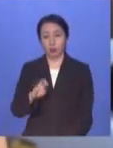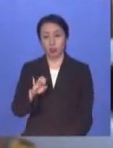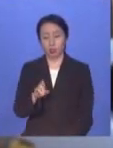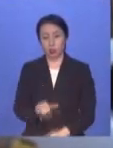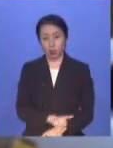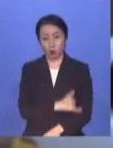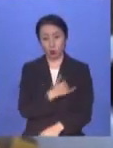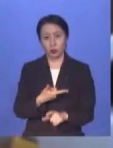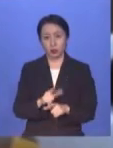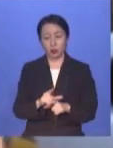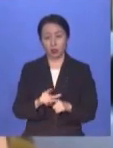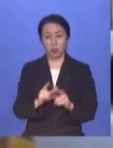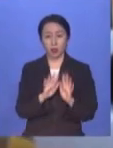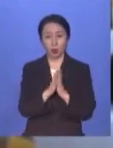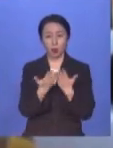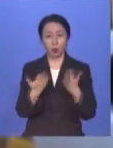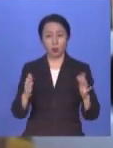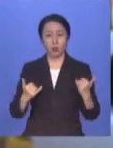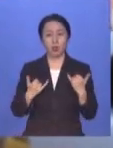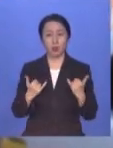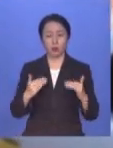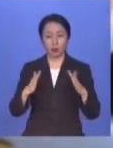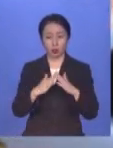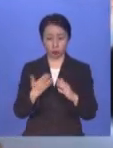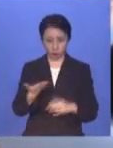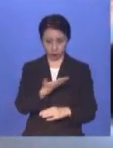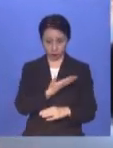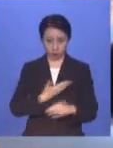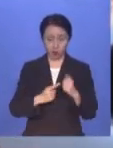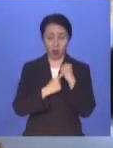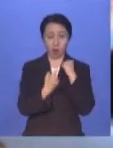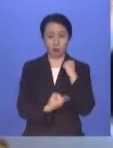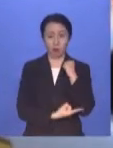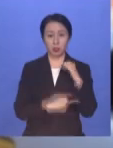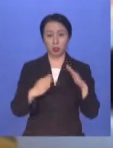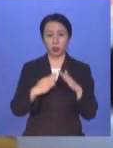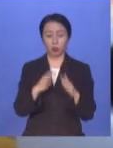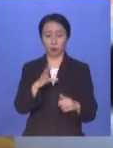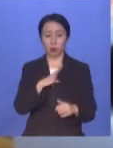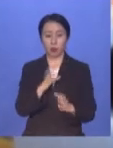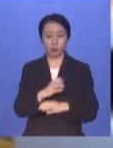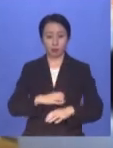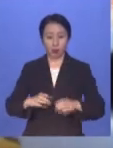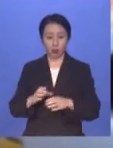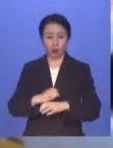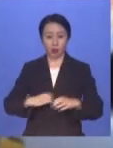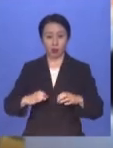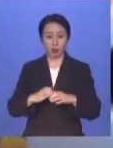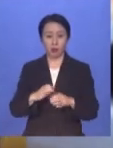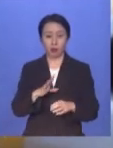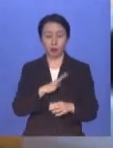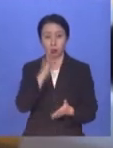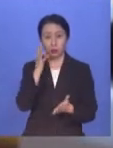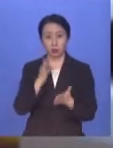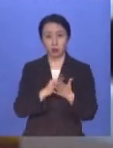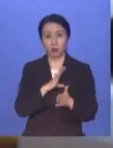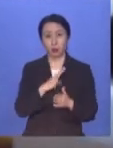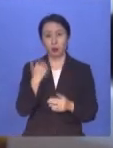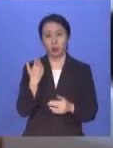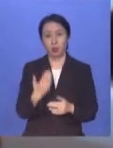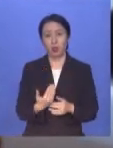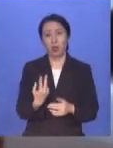17-де Б мекен жайында орналасқан бұл үй біздің ең соңғы жөнделген үйіміз болды. Мех бригада 106 үйге жауапты болған.